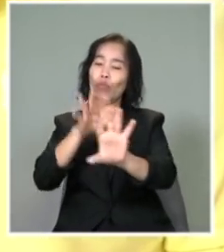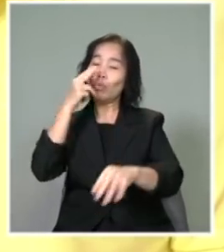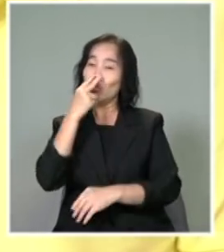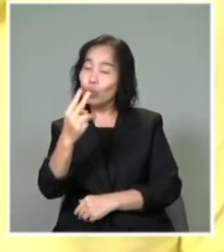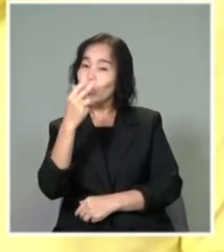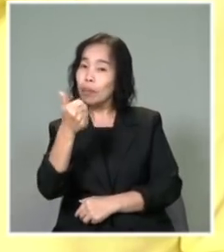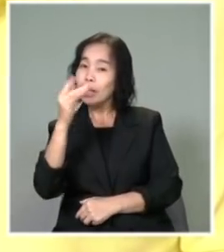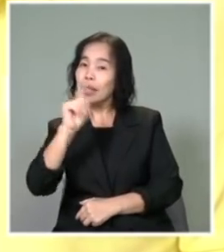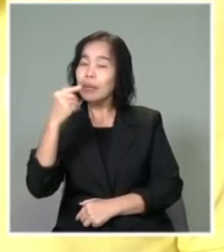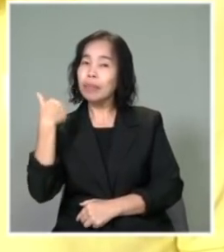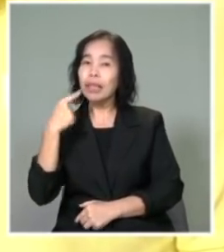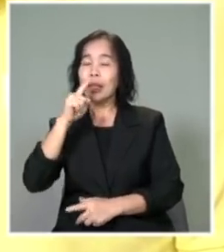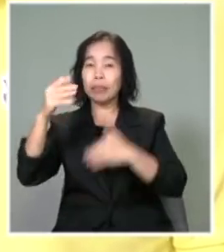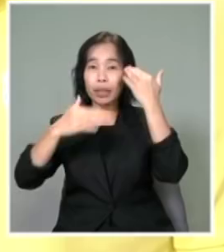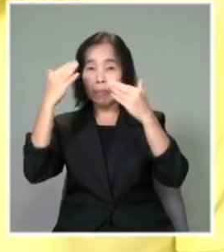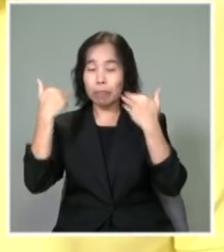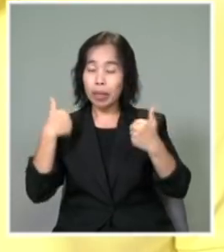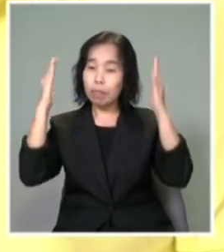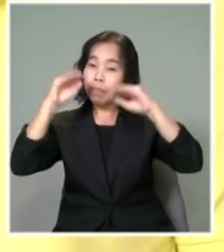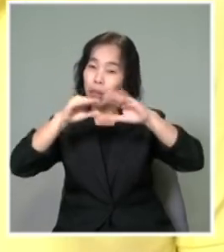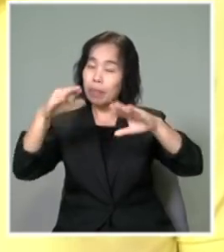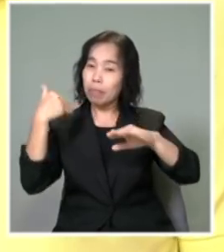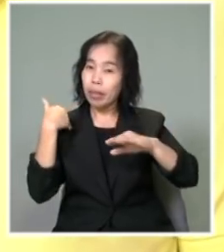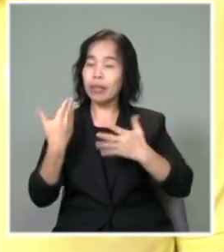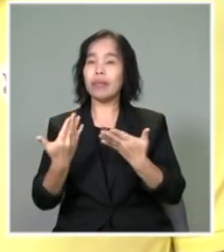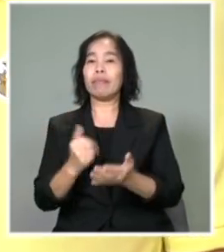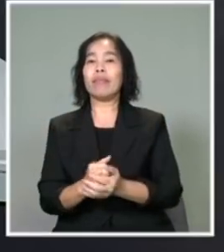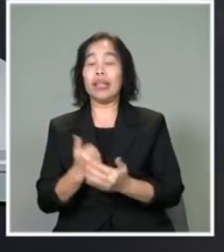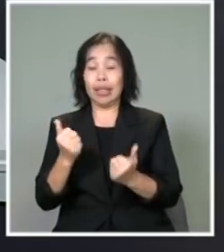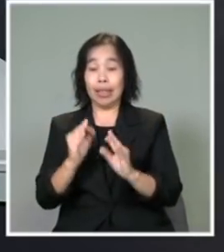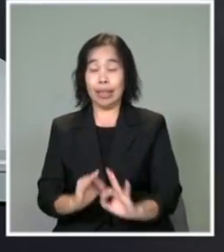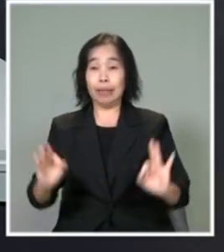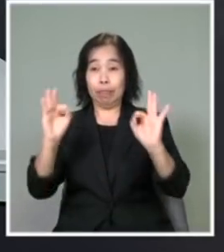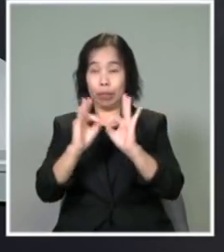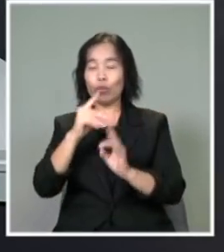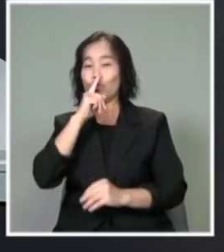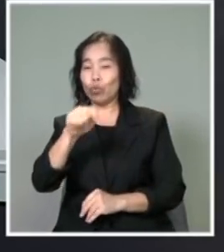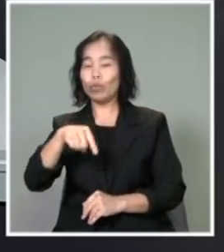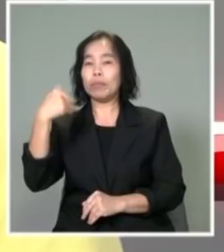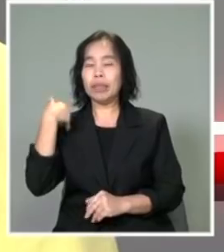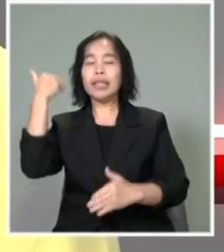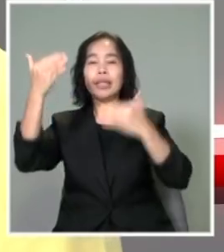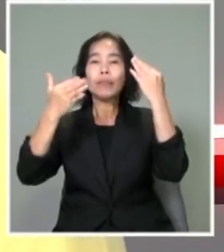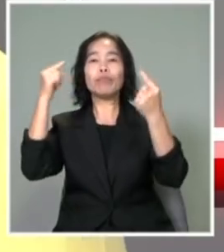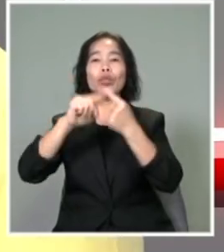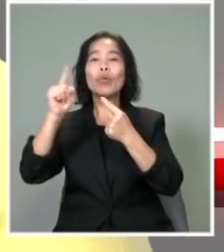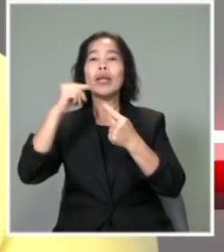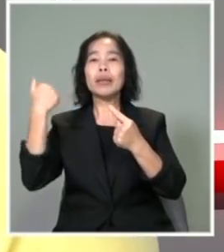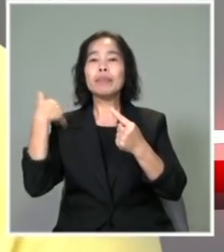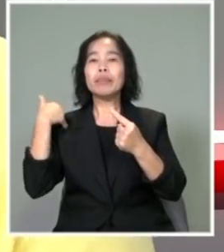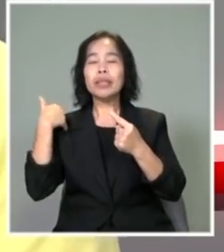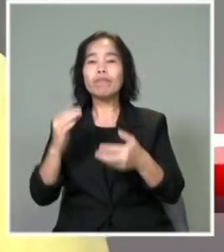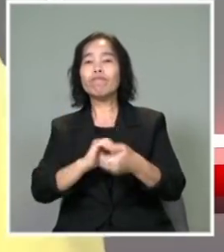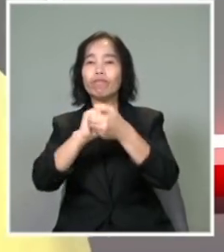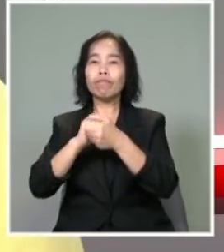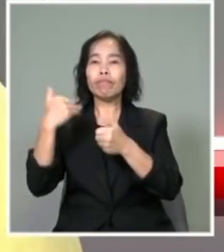แล้วปีนี้มีกิจกรรมหลายกิจกรรมมาฝากเลยใช่ไหม ครับก็หลักๆเลยของ True for You นะครับก็มีกิจกรรมที่เรียกว่าจตุรำลึกนะครับ